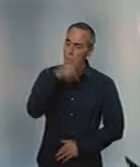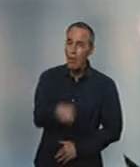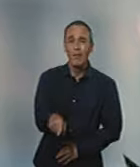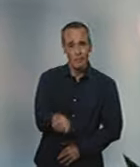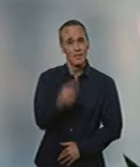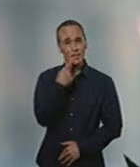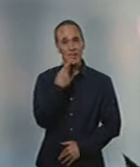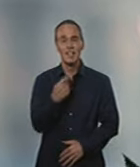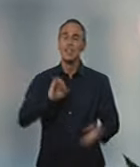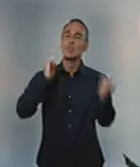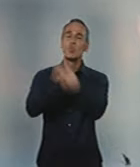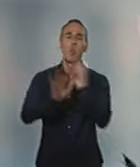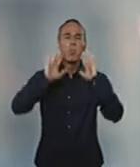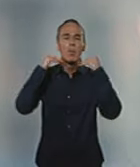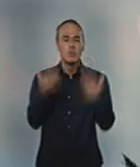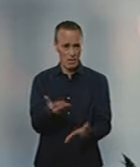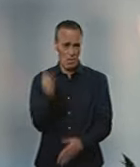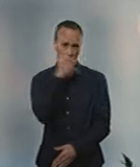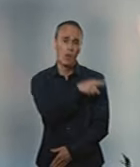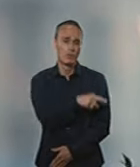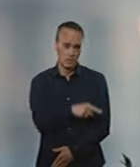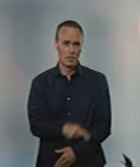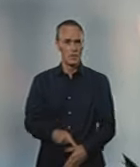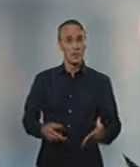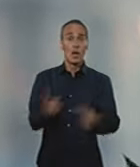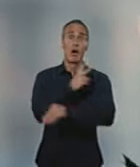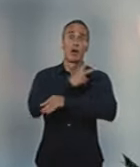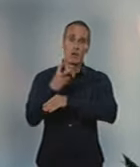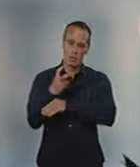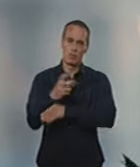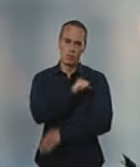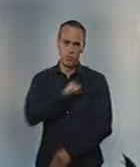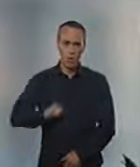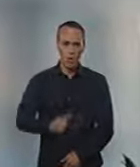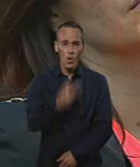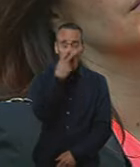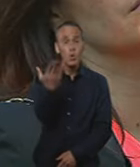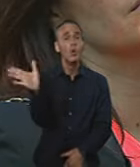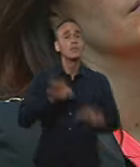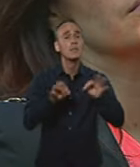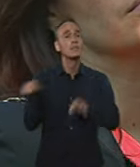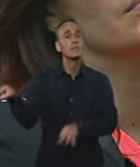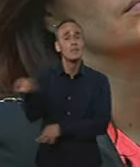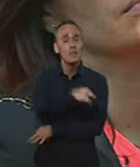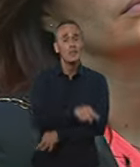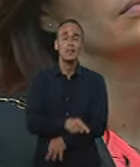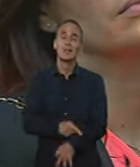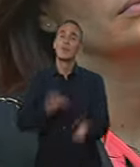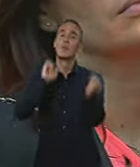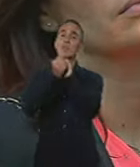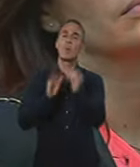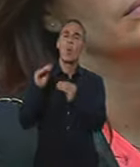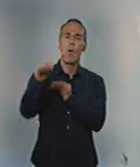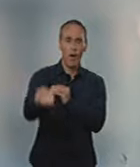l'on peut faire l'économie du changement c'est leur faire prendre un risque énorme regardez ce qui arrive au pays qui n'ont pas fait àend les changement